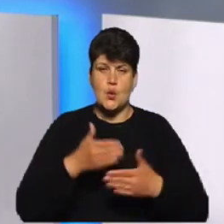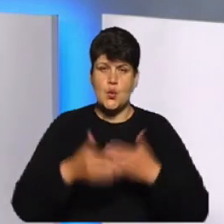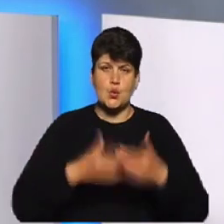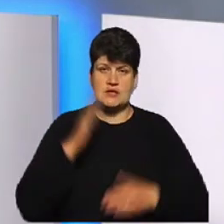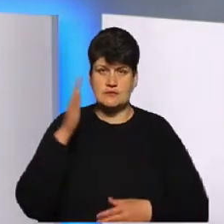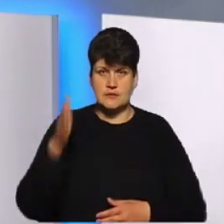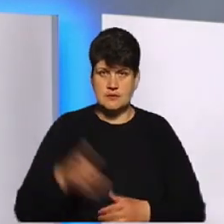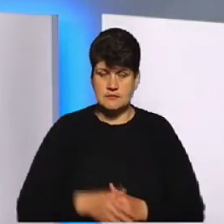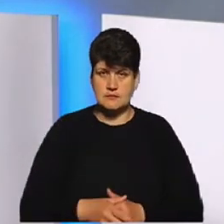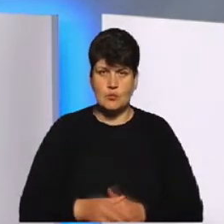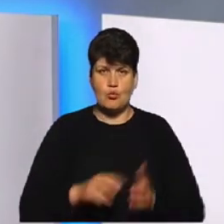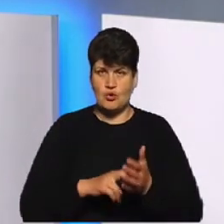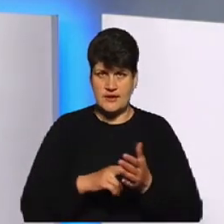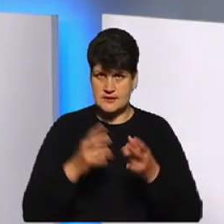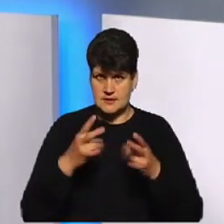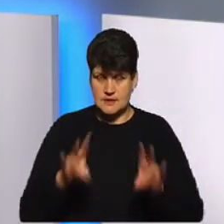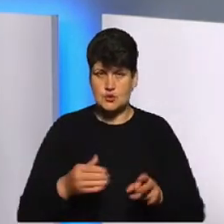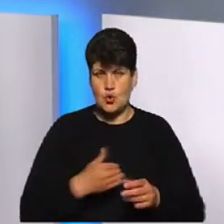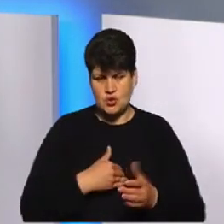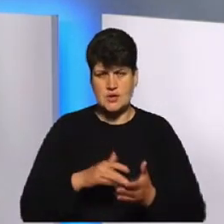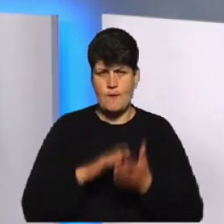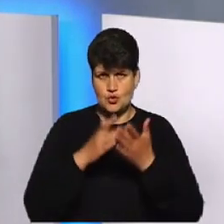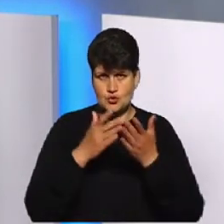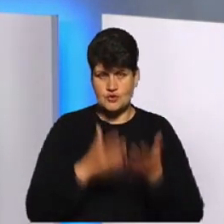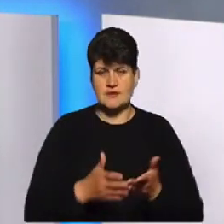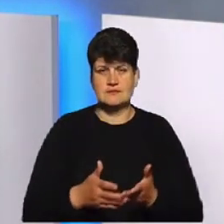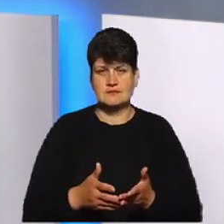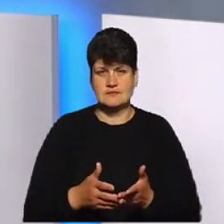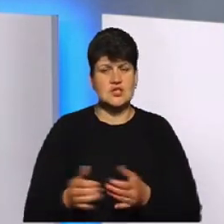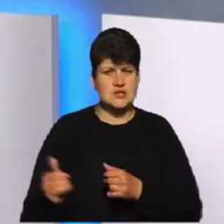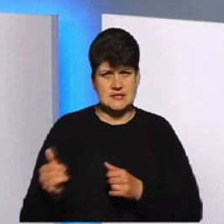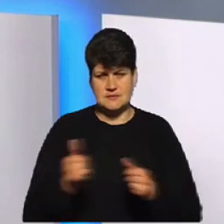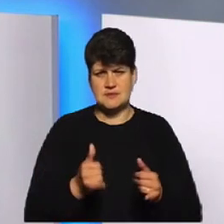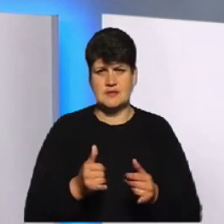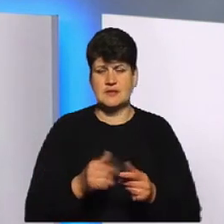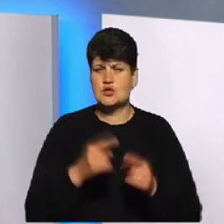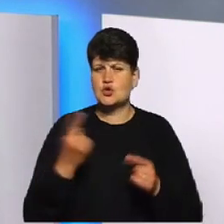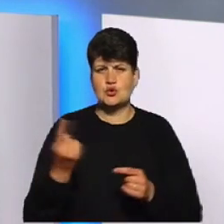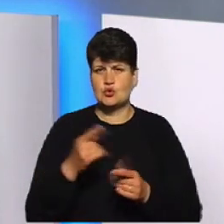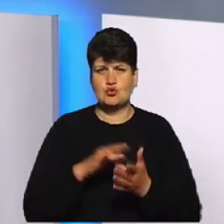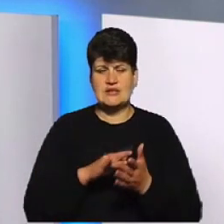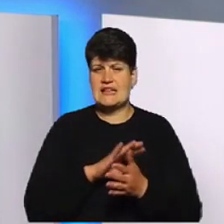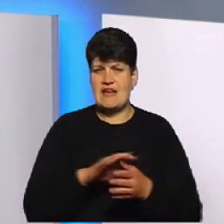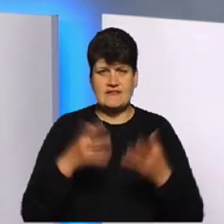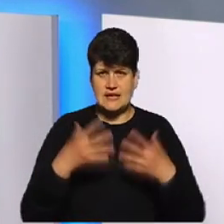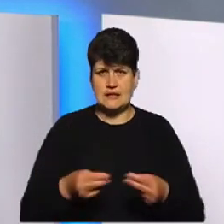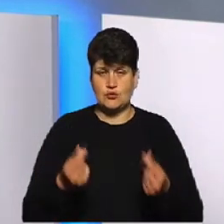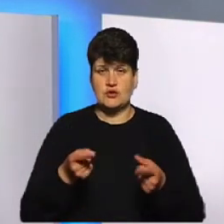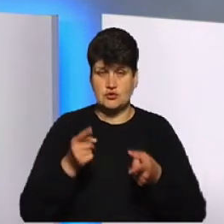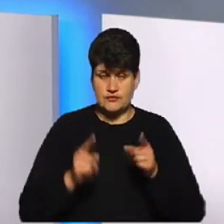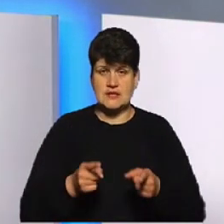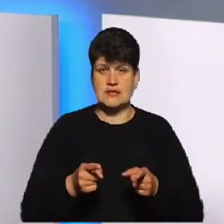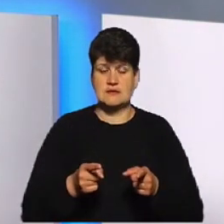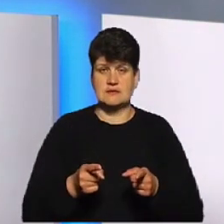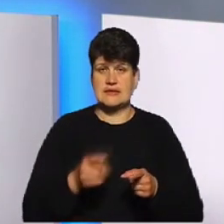хочете подорожувати, без проблем. Ну, забезпечення. Жоден турист не втратив кошти, якщо він дійсно там не сказав вже і негайно, тому